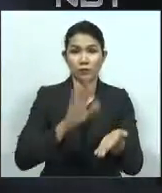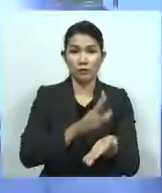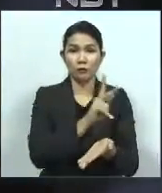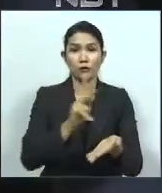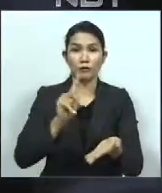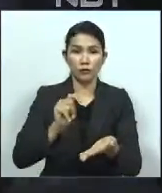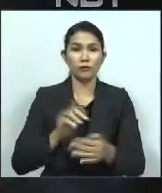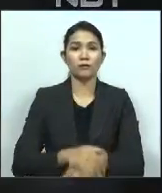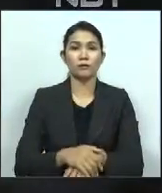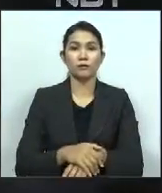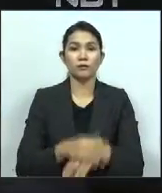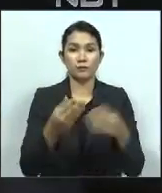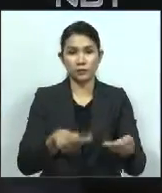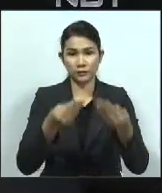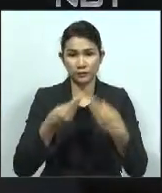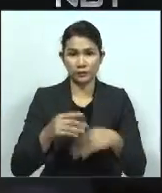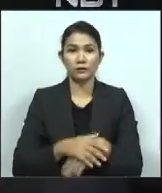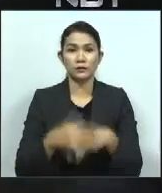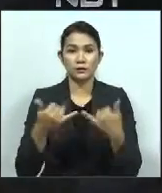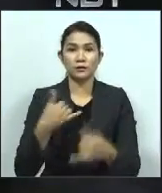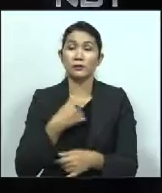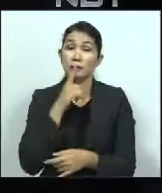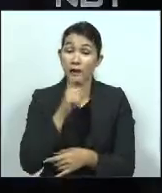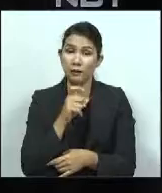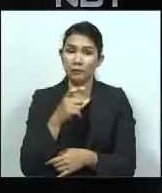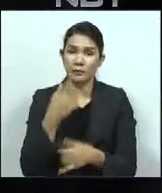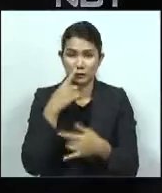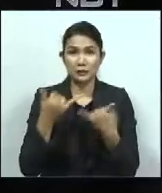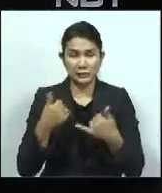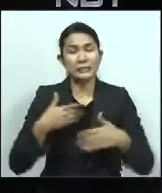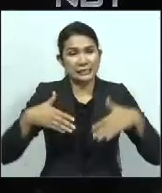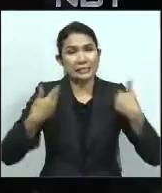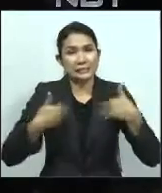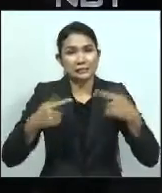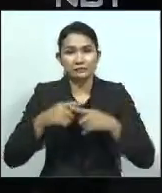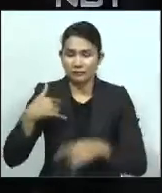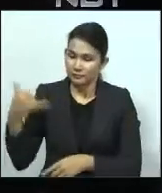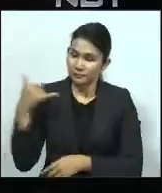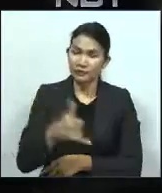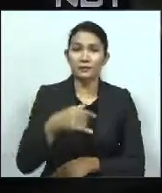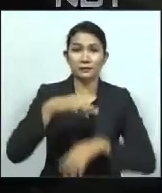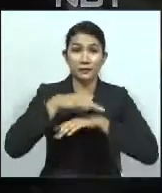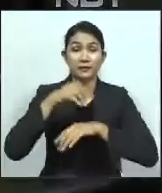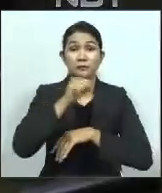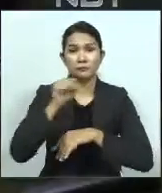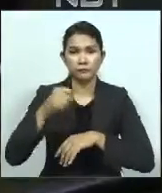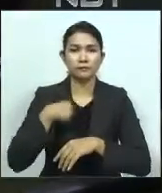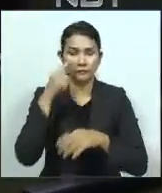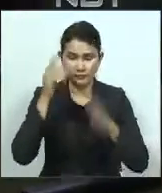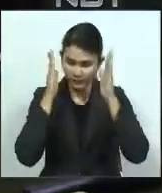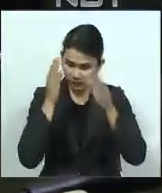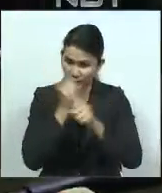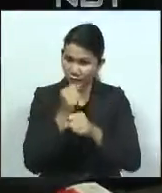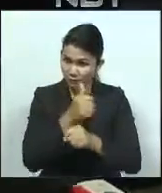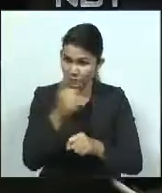คนแรกค่ะผู้สื่อข่าวไปสอบถามนะคะเธอก็บอกว่าดีใจค่ะที่ได้เข้ามาทำหน้าที่ส.ส.ซึ่งจะทำอย่างดีที่สุ